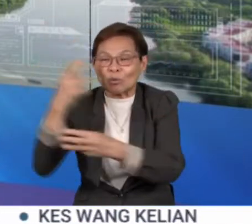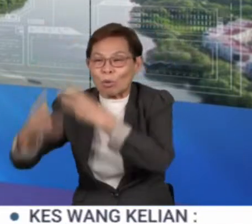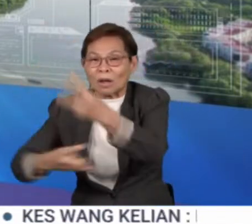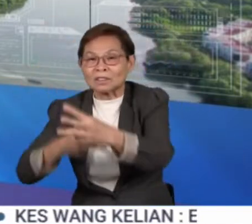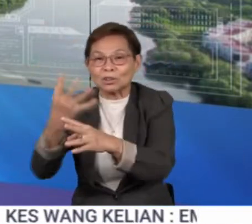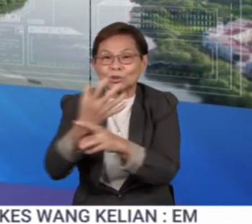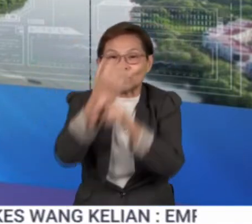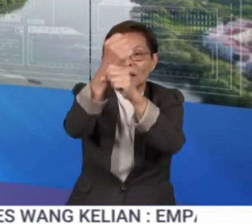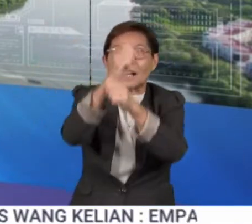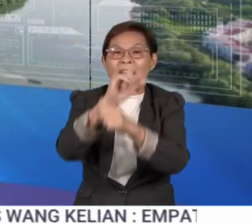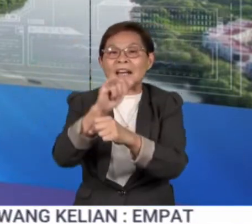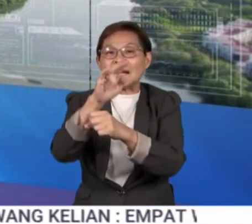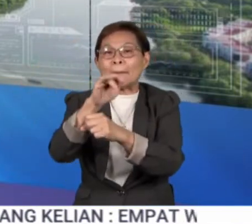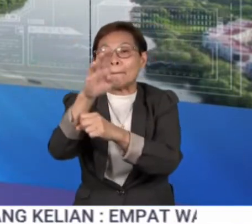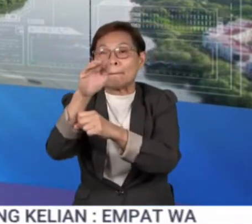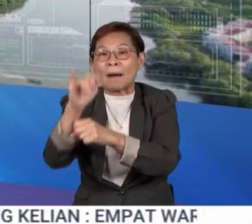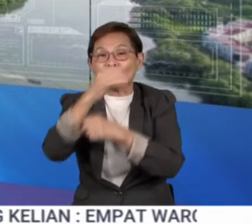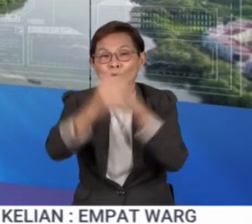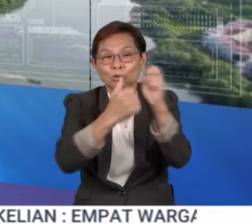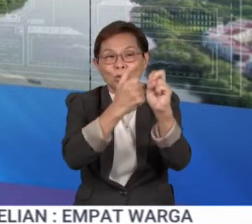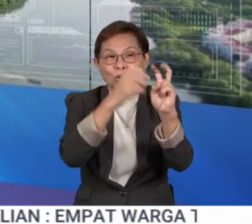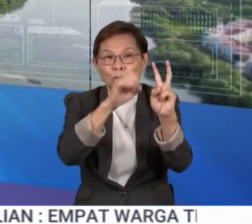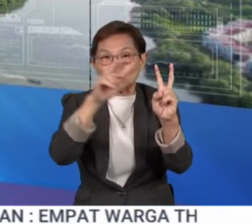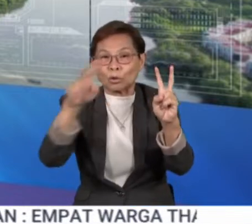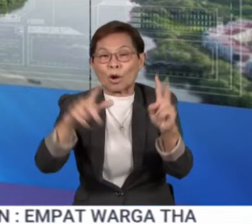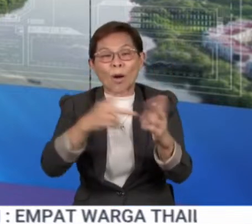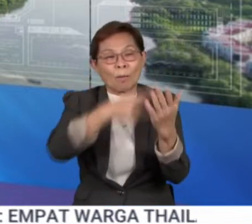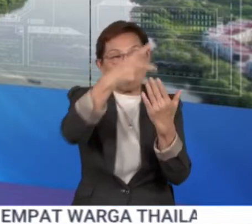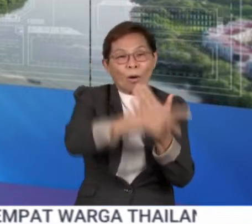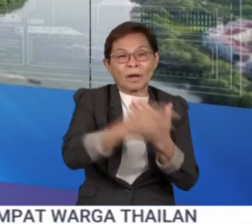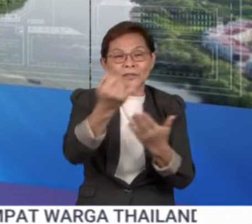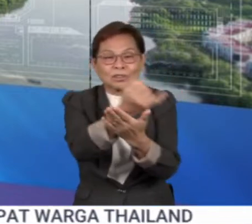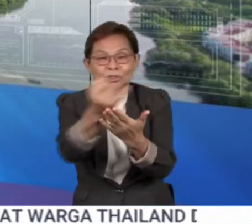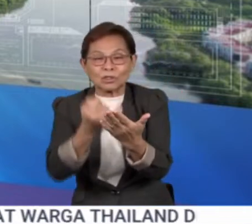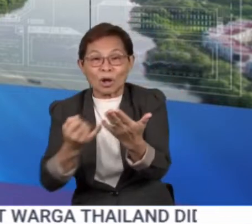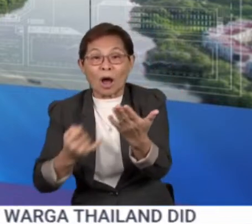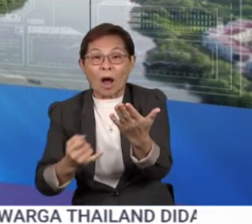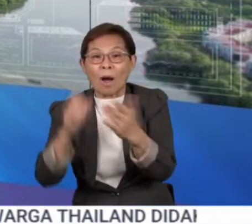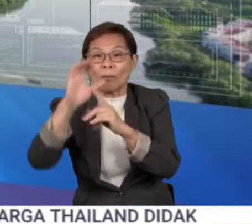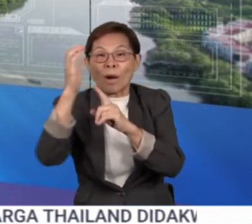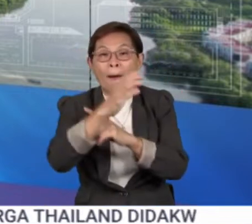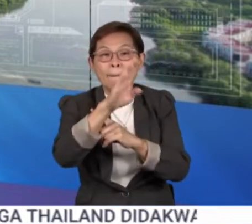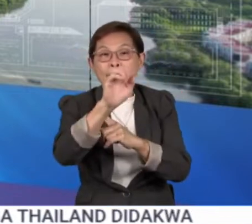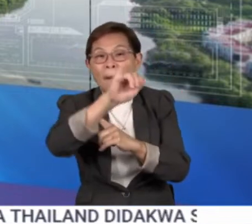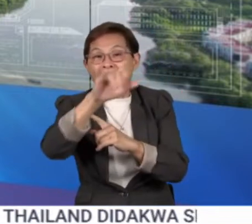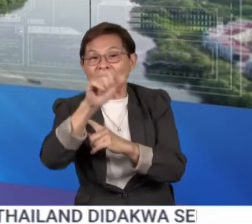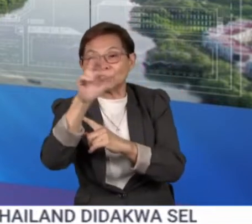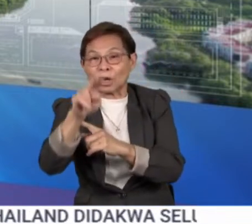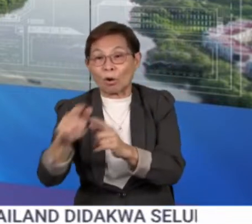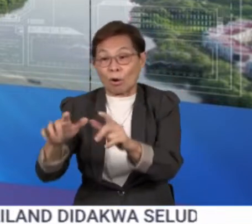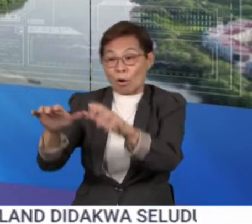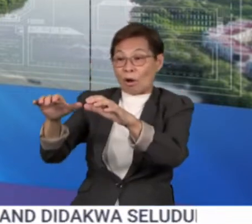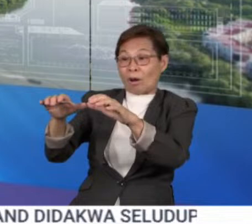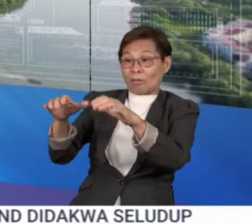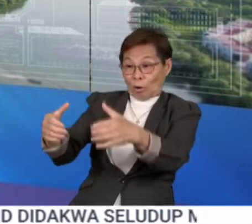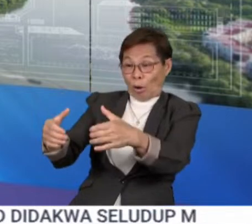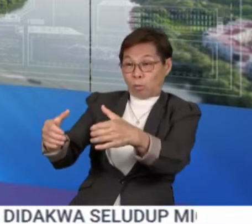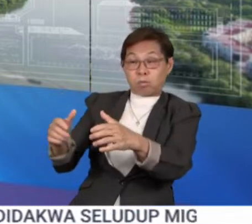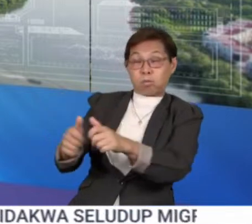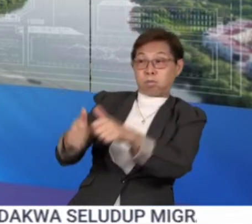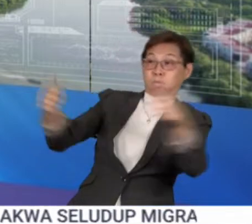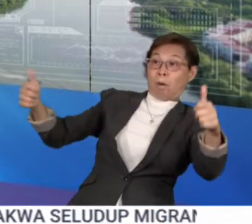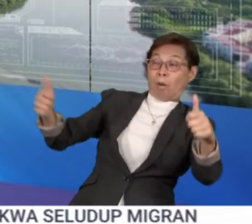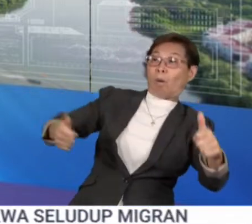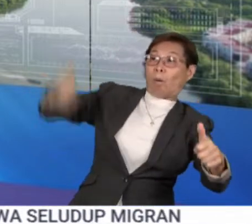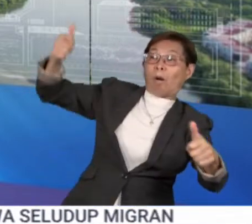Limbai 2023. Sebuah program mempertabatkan seni budaya Bajau Sama antara suku kaum terbesar di Sabah.